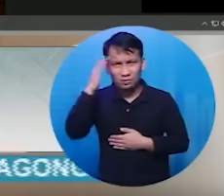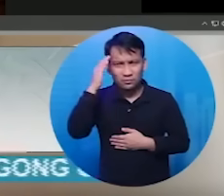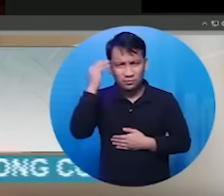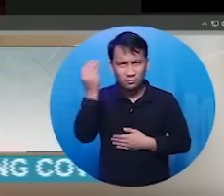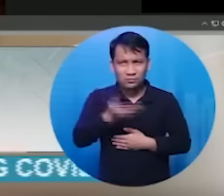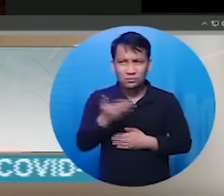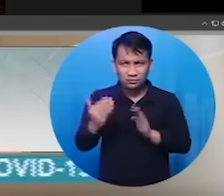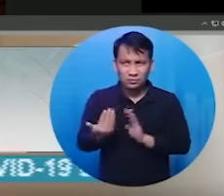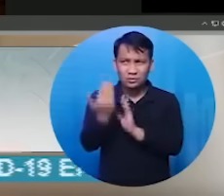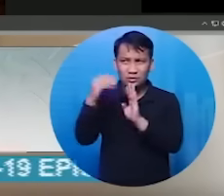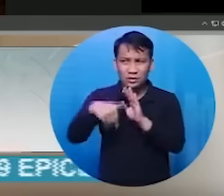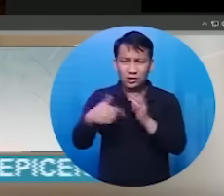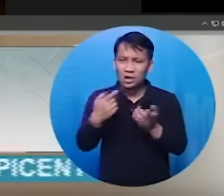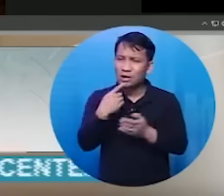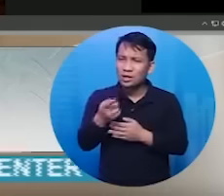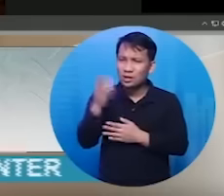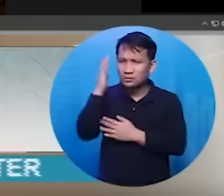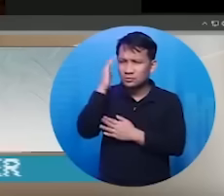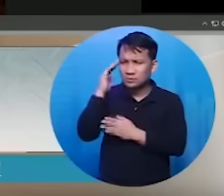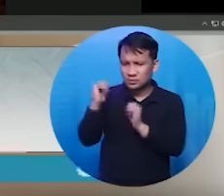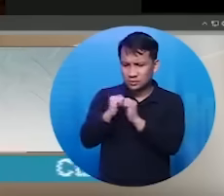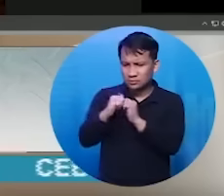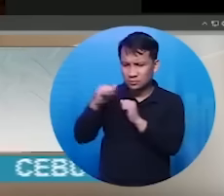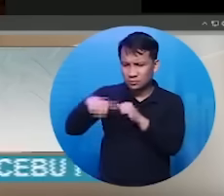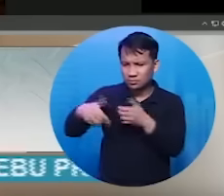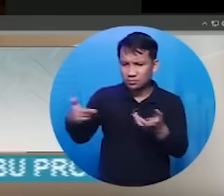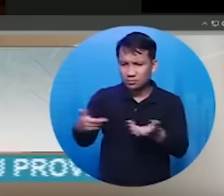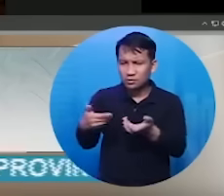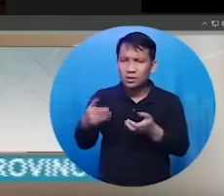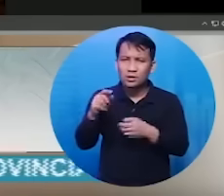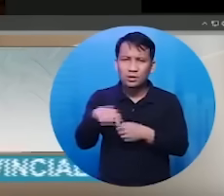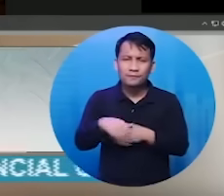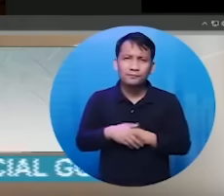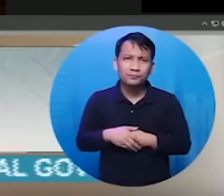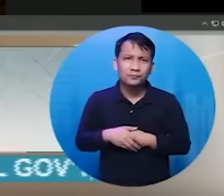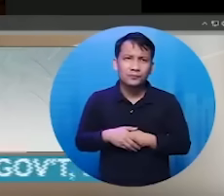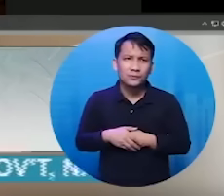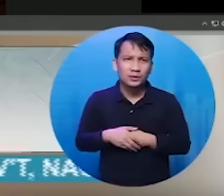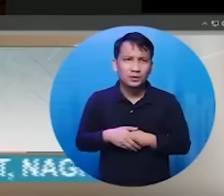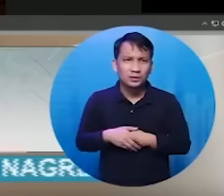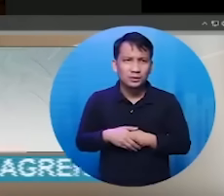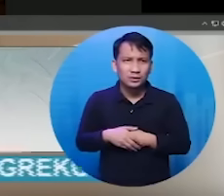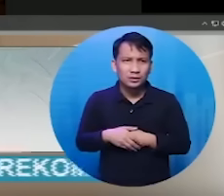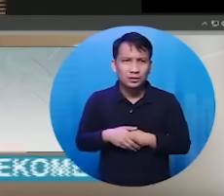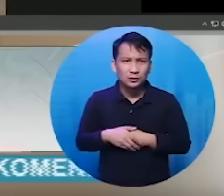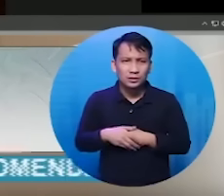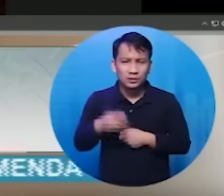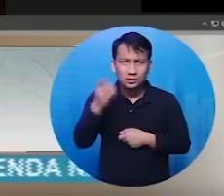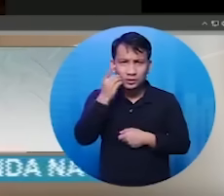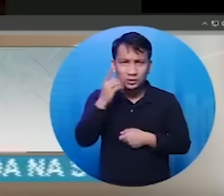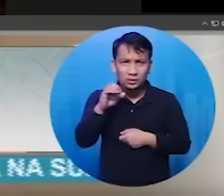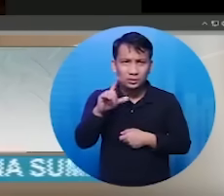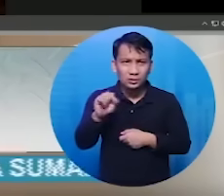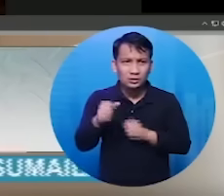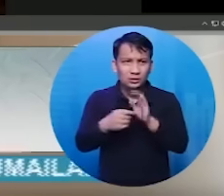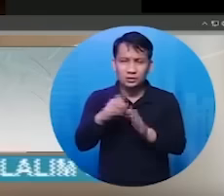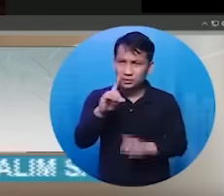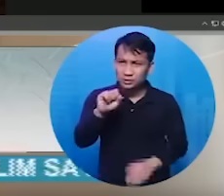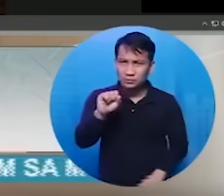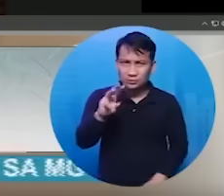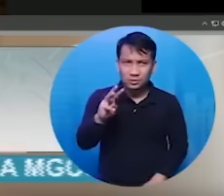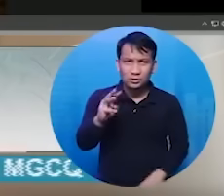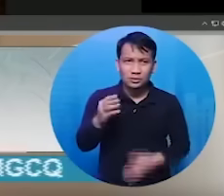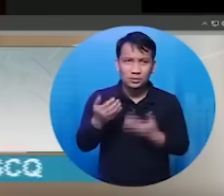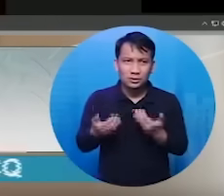Actually, kaharap po ngayon sina PSMS De Los Santos at saka ang ating CSWD Malasique.